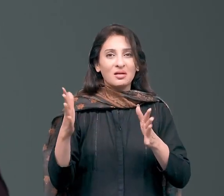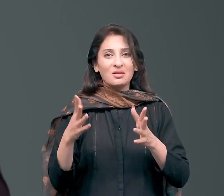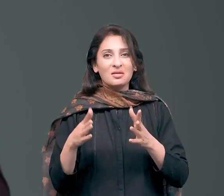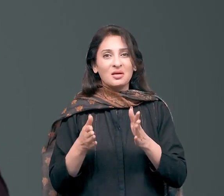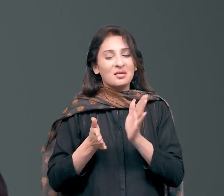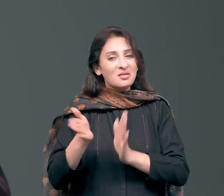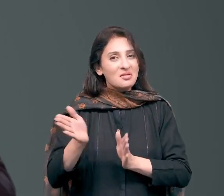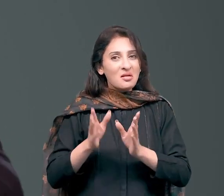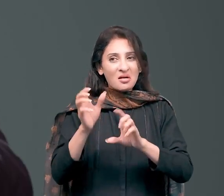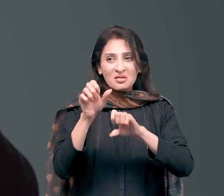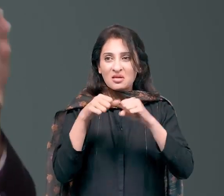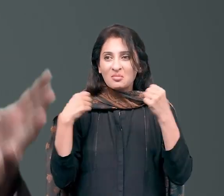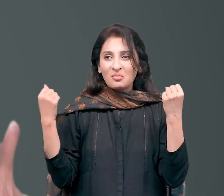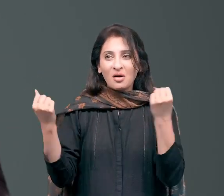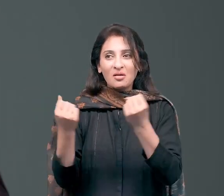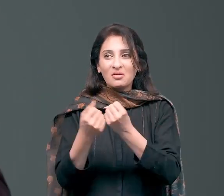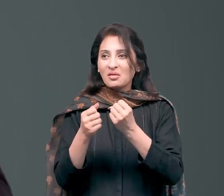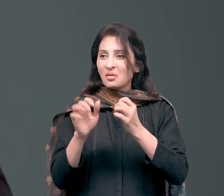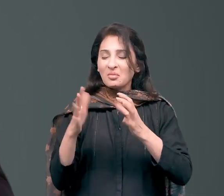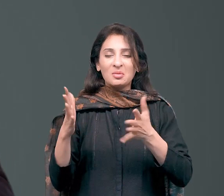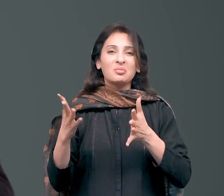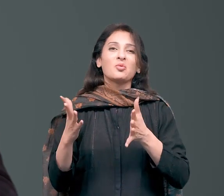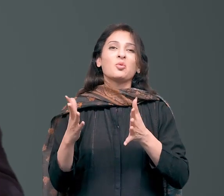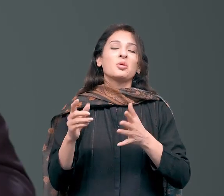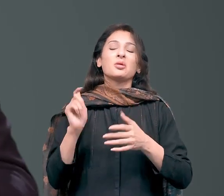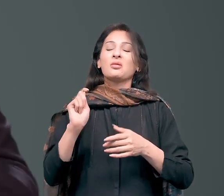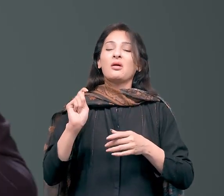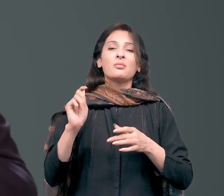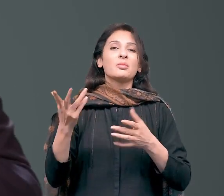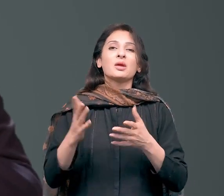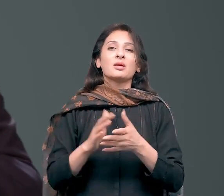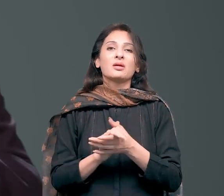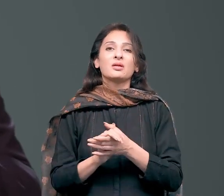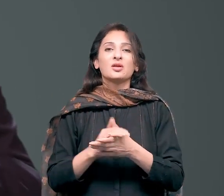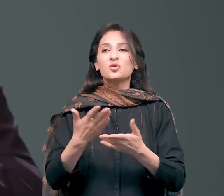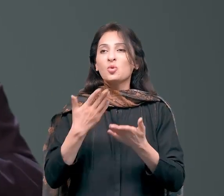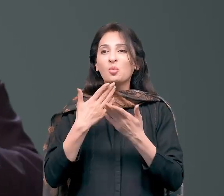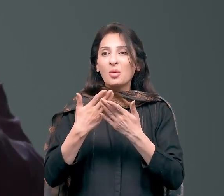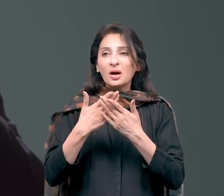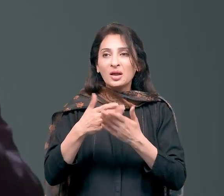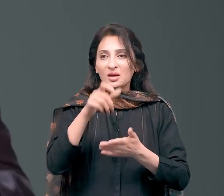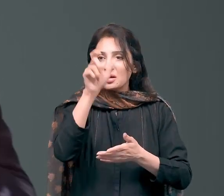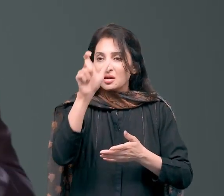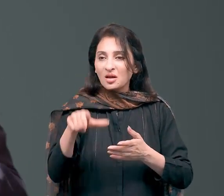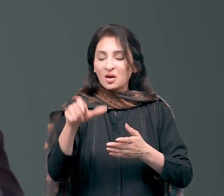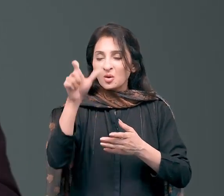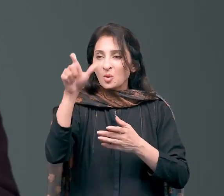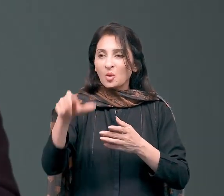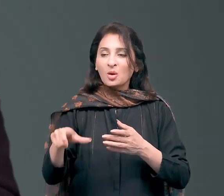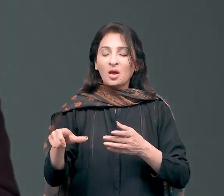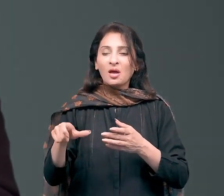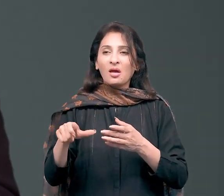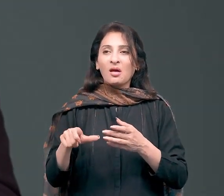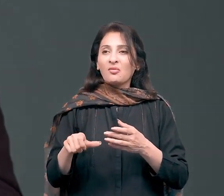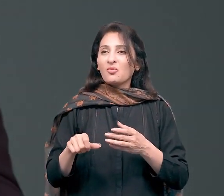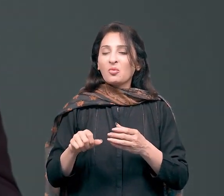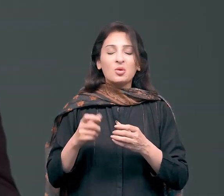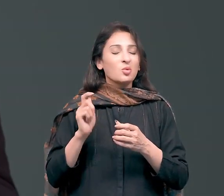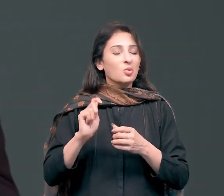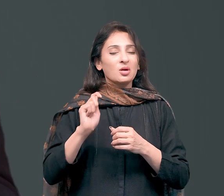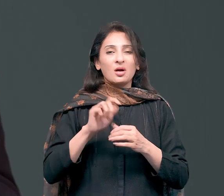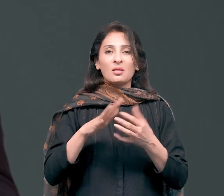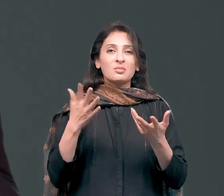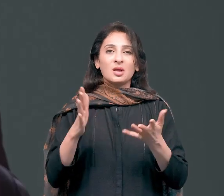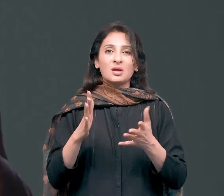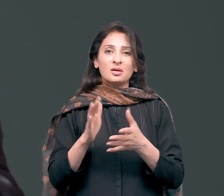نہیں ہے, نہ ہی سیاسی پارٹیاں کردار ادا کر رہی ہیں, نہ ہی جو پڑھے لکھے لوگ ہیں وہ رول ادا کر رہے ہیں. شاید